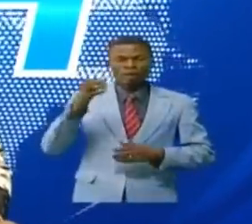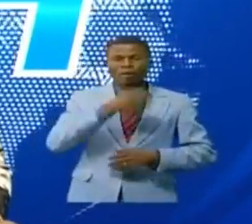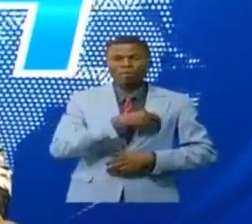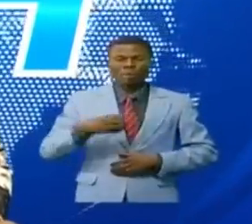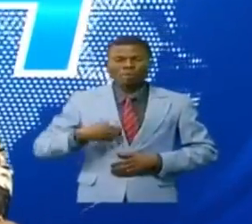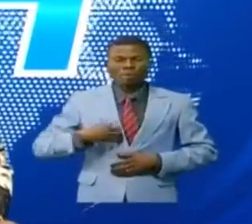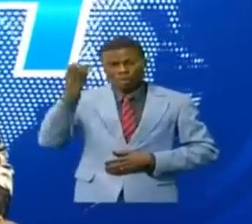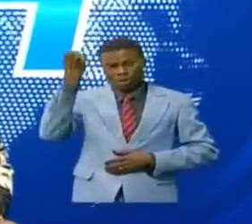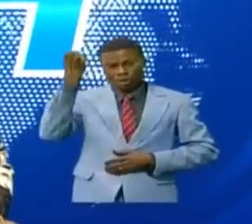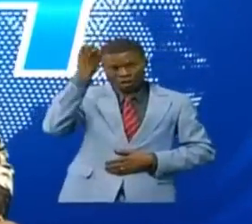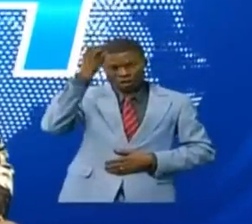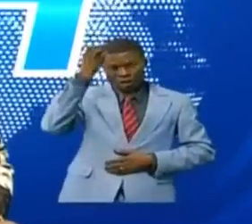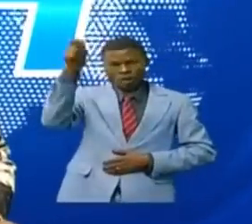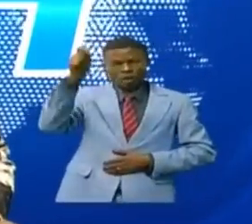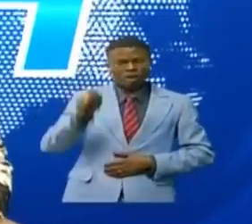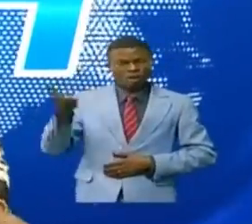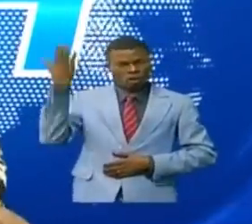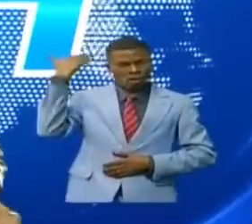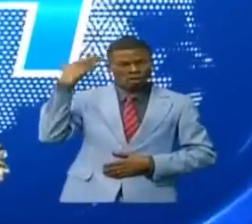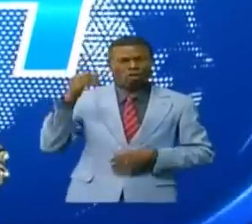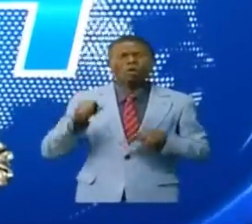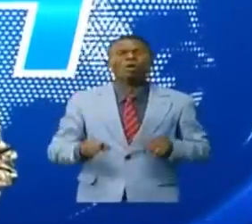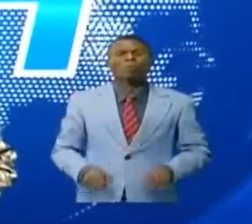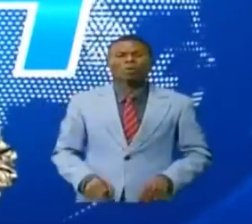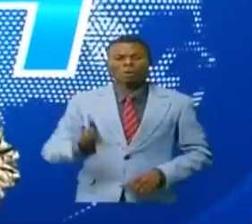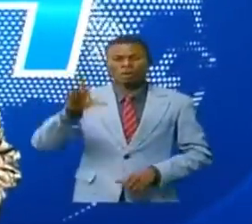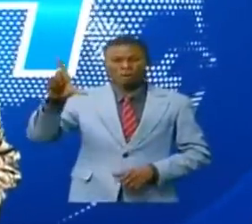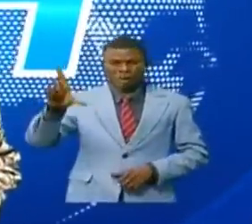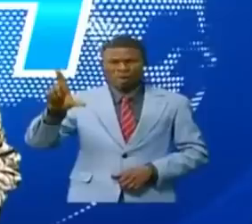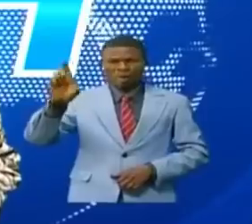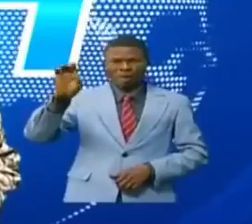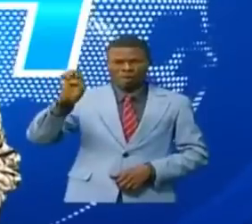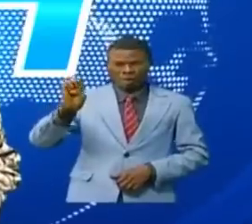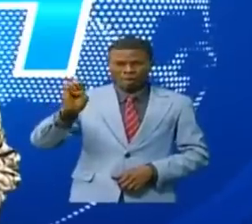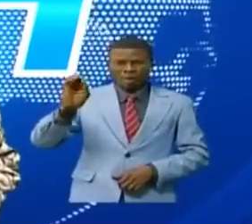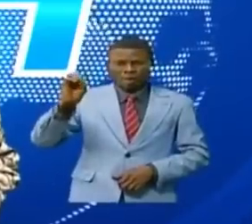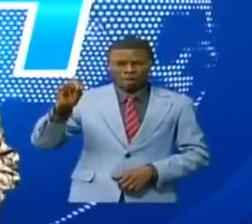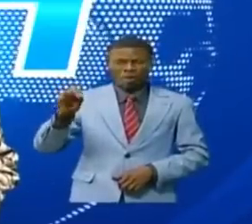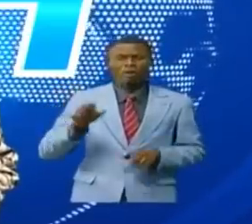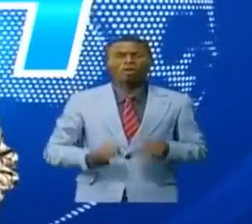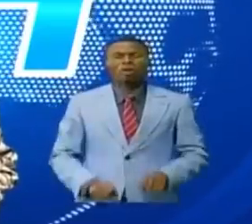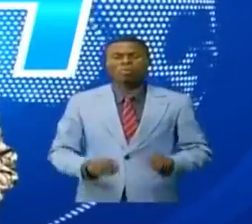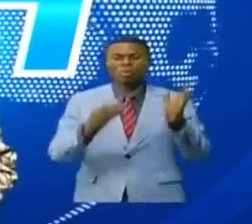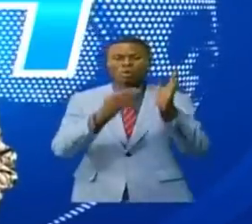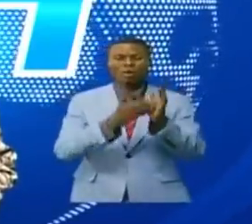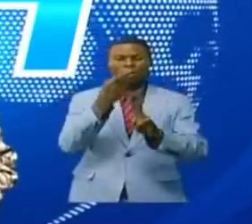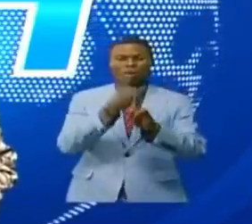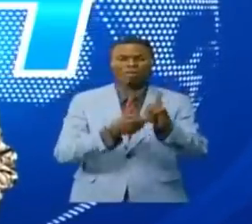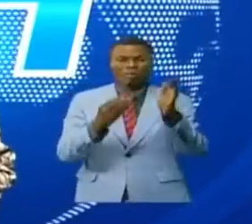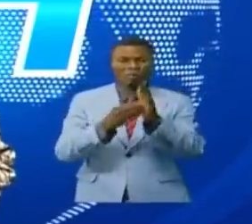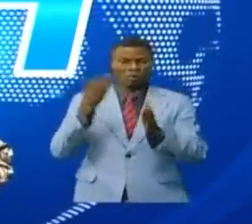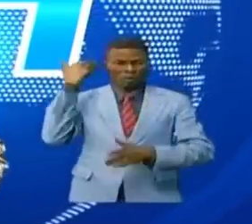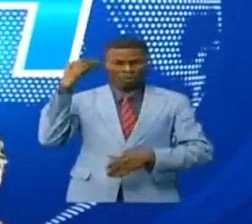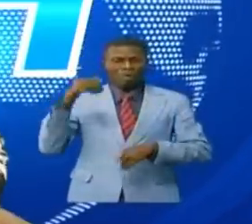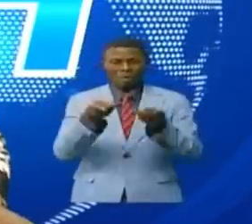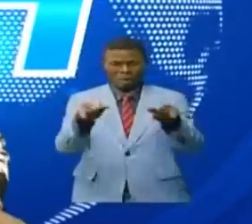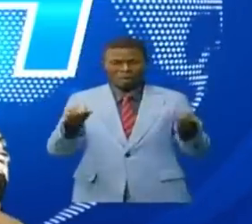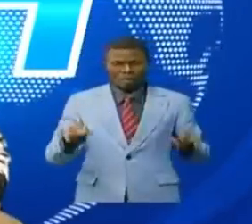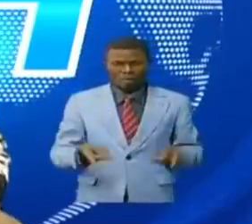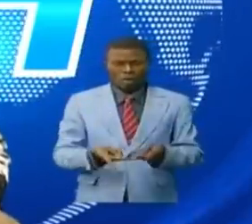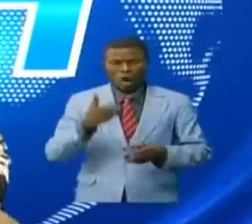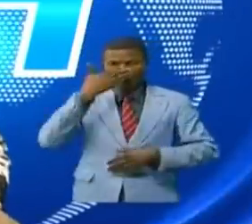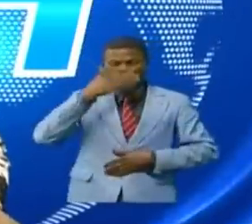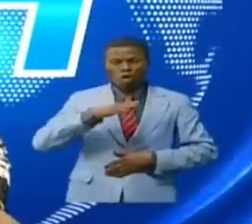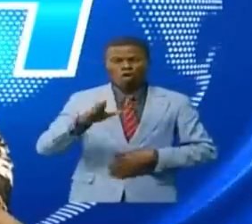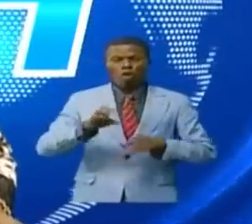Galula, veuve du feu général Léonard Moulumba, décédée le 9 septembre dernier à Kinshasa. C'était à l'espace funéraire de la mort